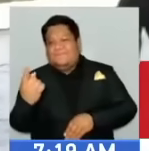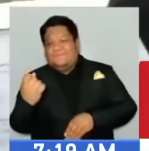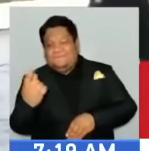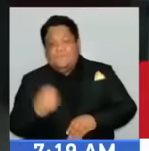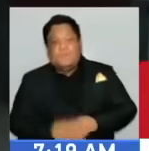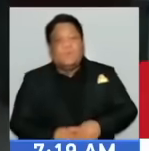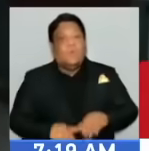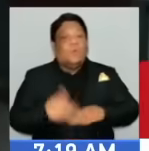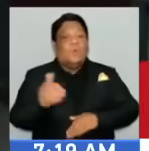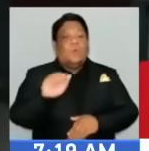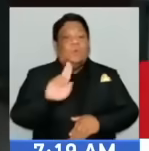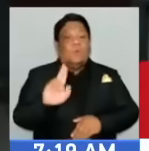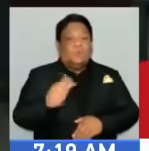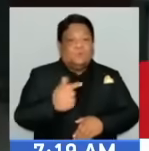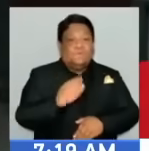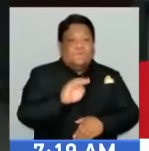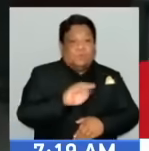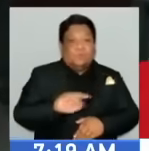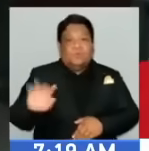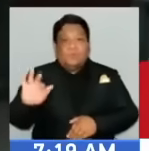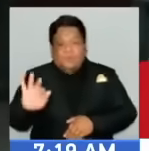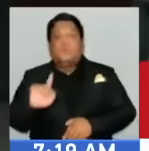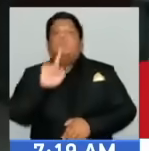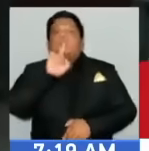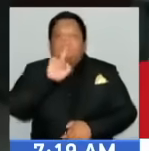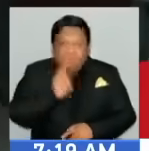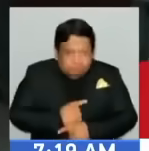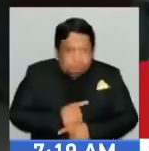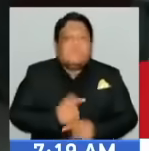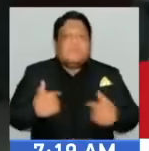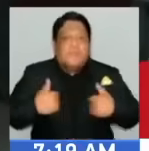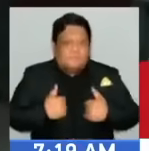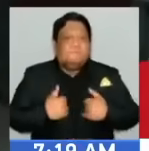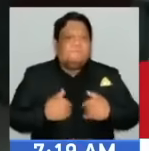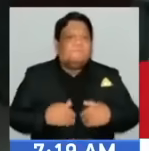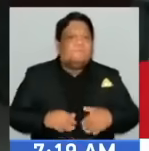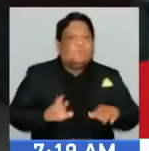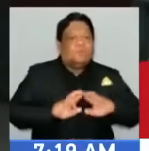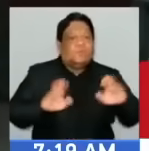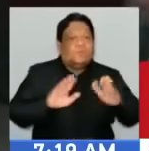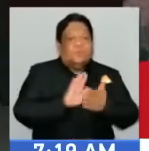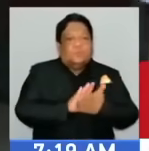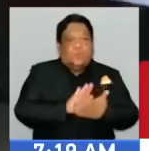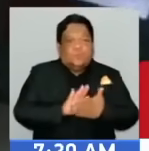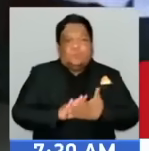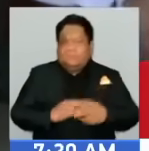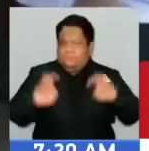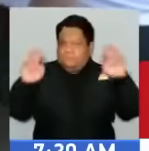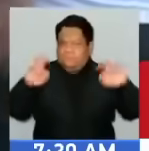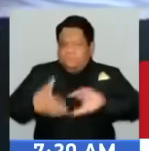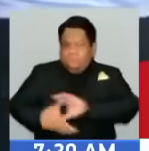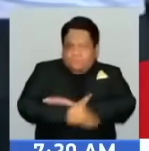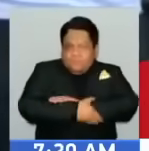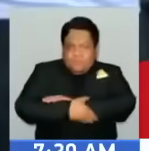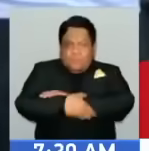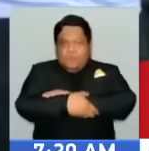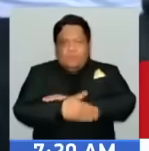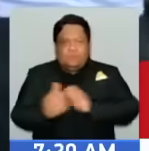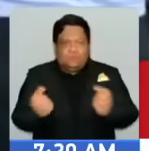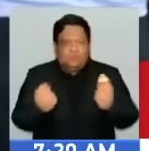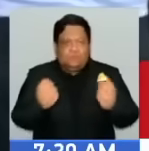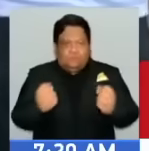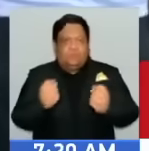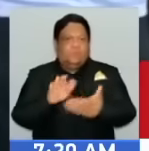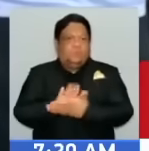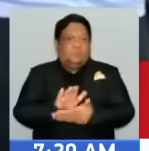ang mismong Brigada Eskwela sa lahat ng paaralan na may temang bayanihan para sa matatag na paaralan. Para ito sa pagbabalik eskwela